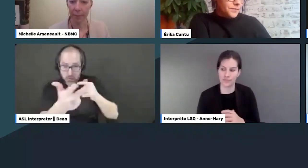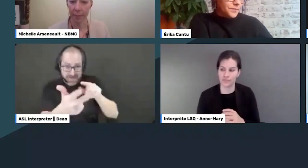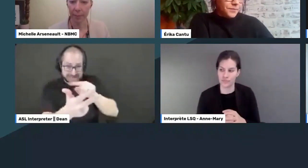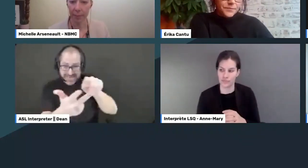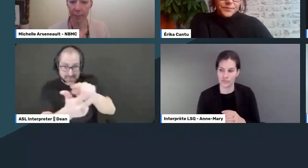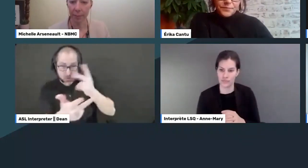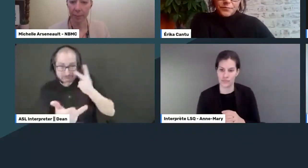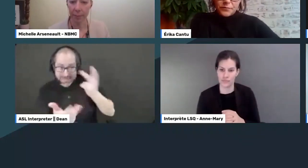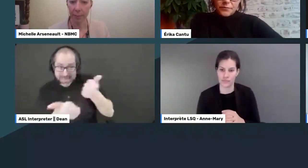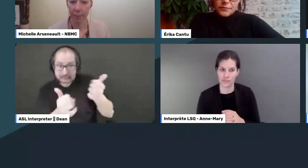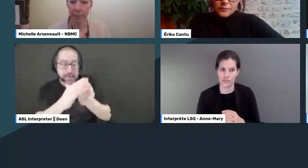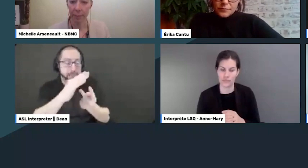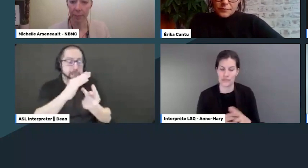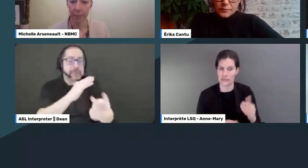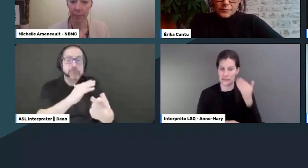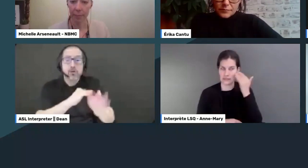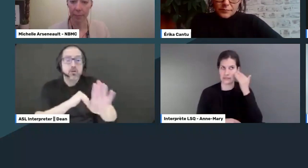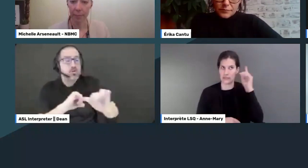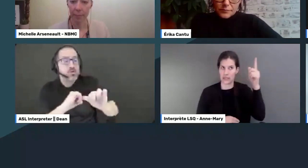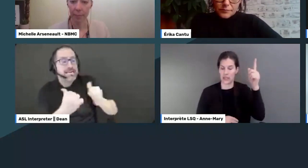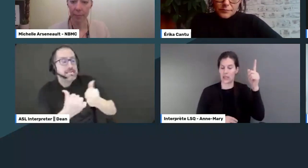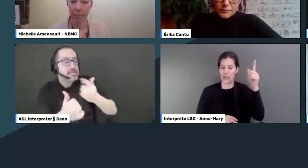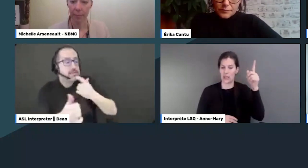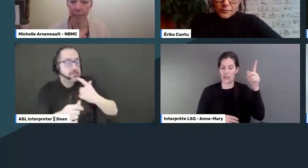cette question-là.